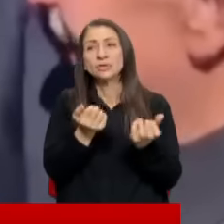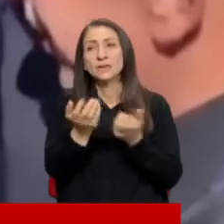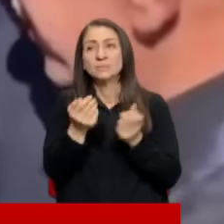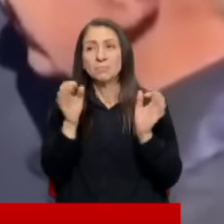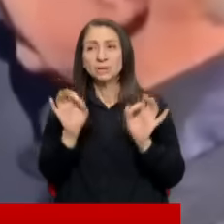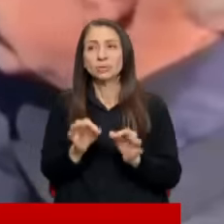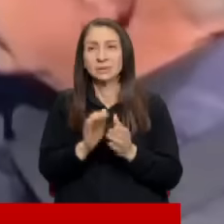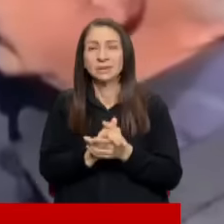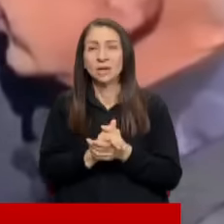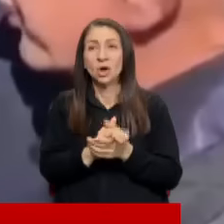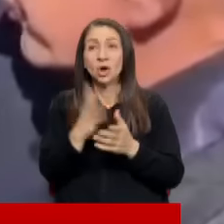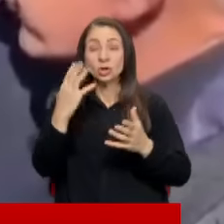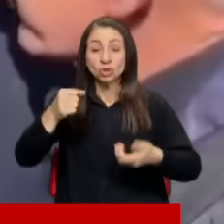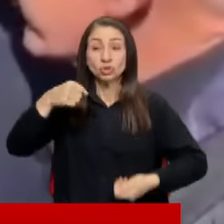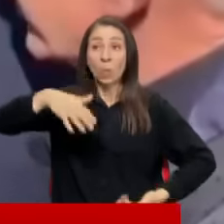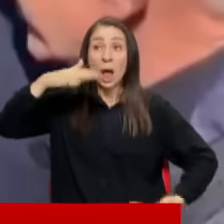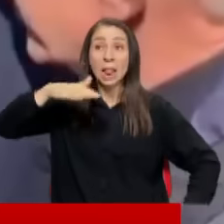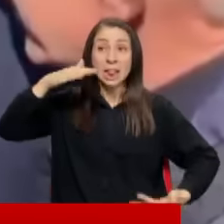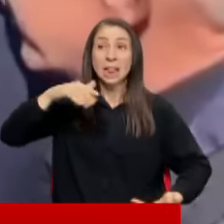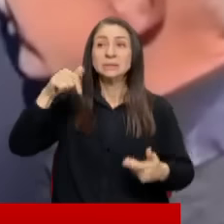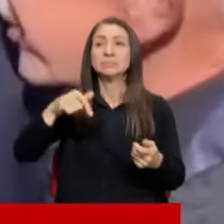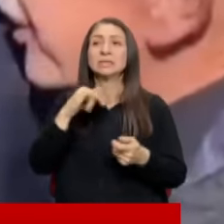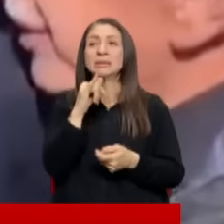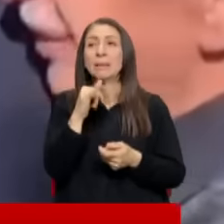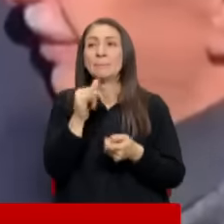bindik. Önce çuvalla gidiyordu, şimdi gramla. Şimdi...